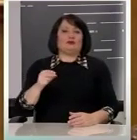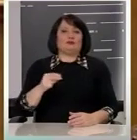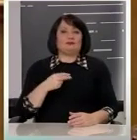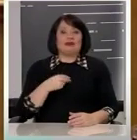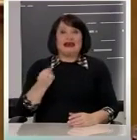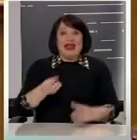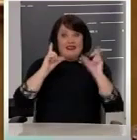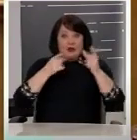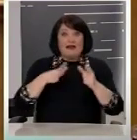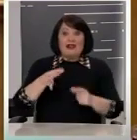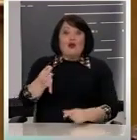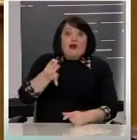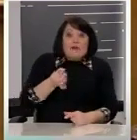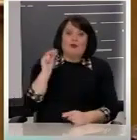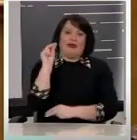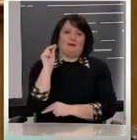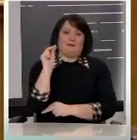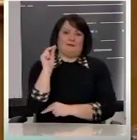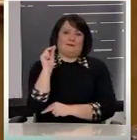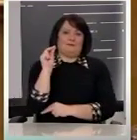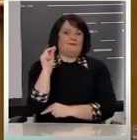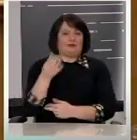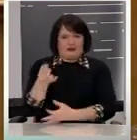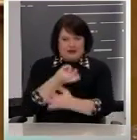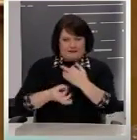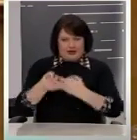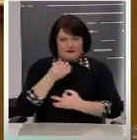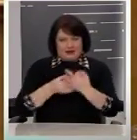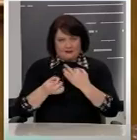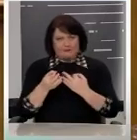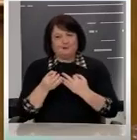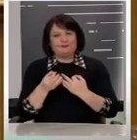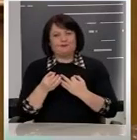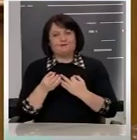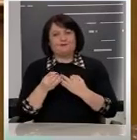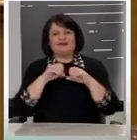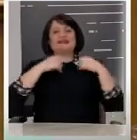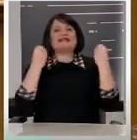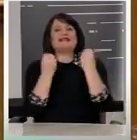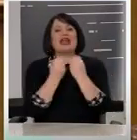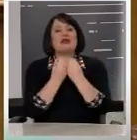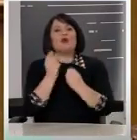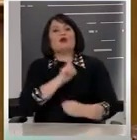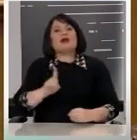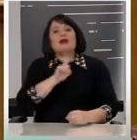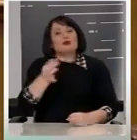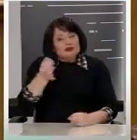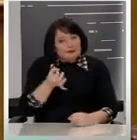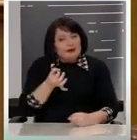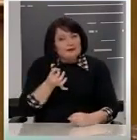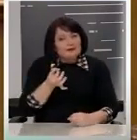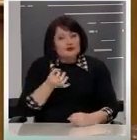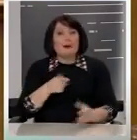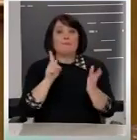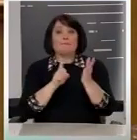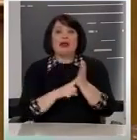από τη Νέα Δημοκρατία. Γιατί στην ομιλία του στο συνέδριο όσος ο κύριος Μητσοτάκης είπε ότι